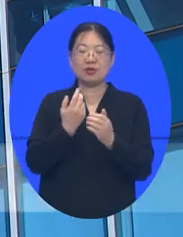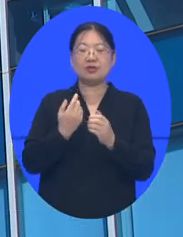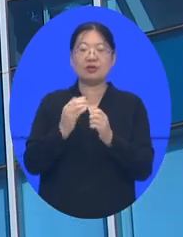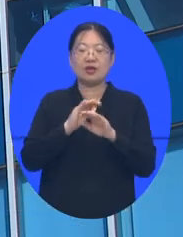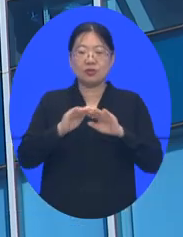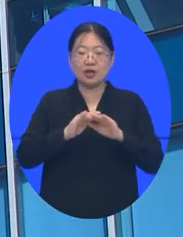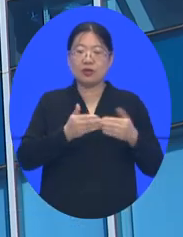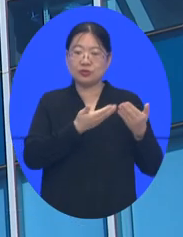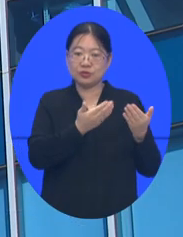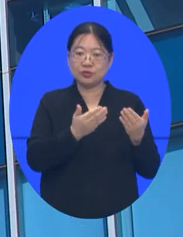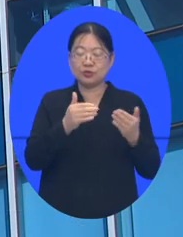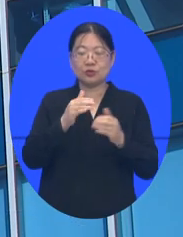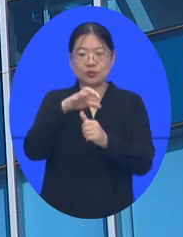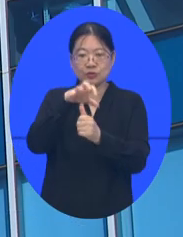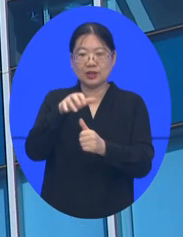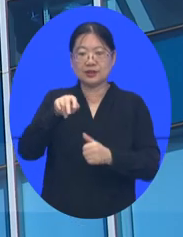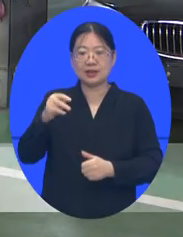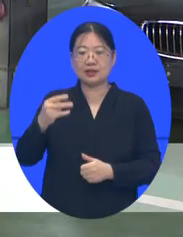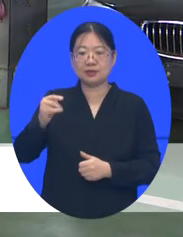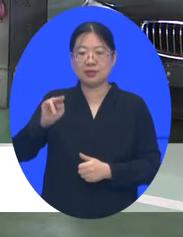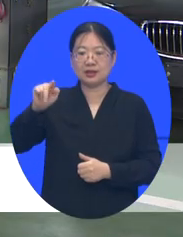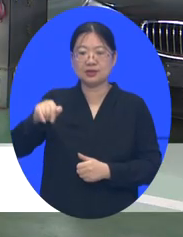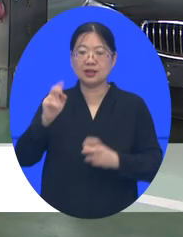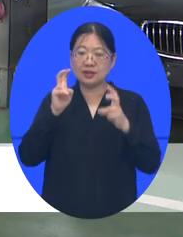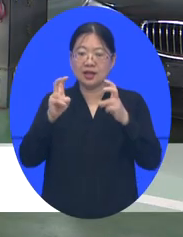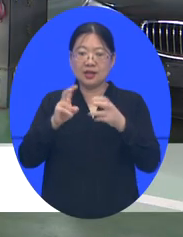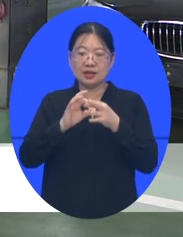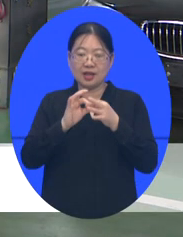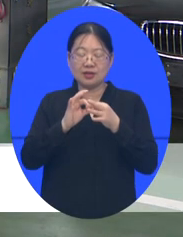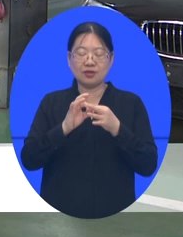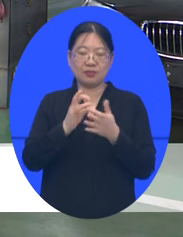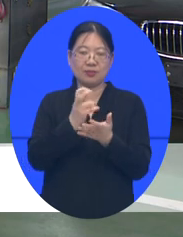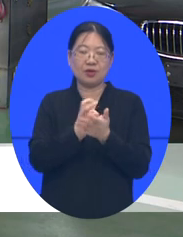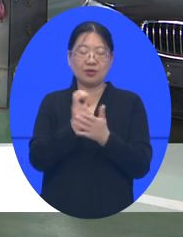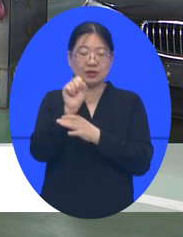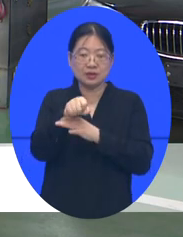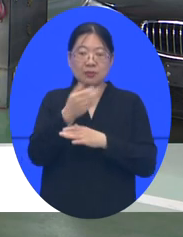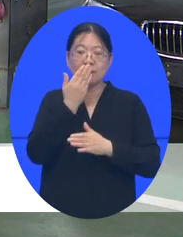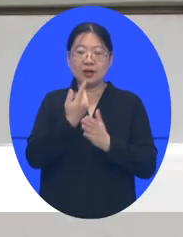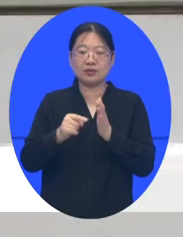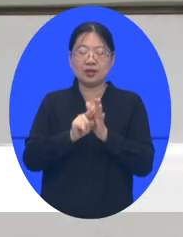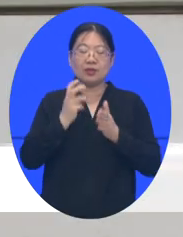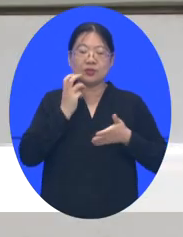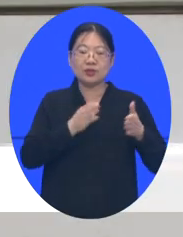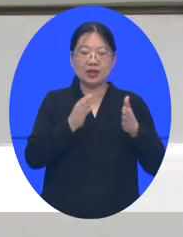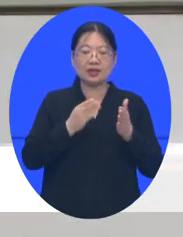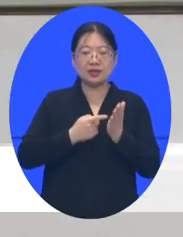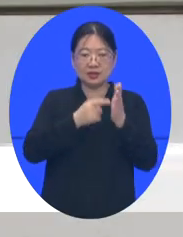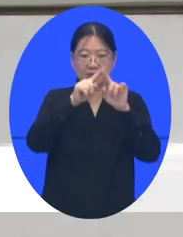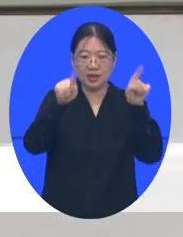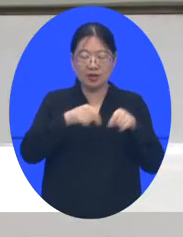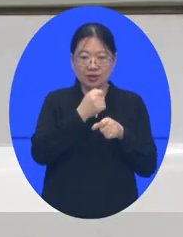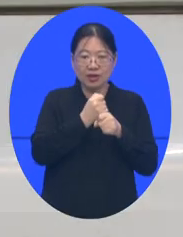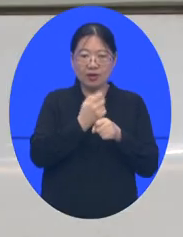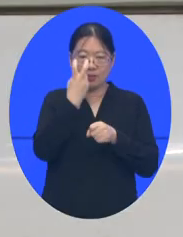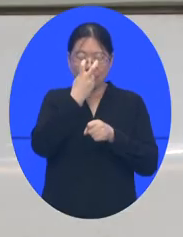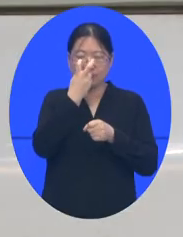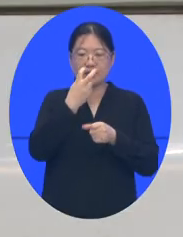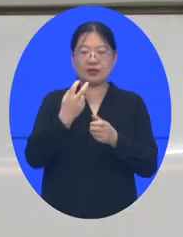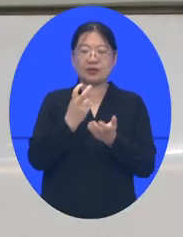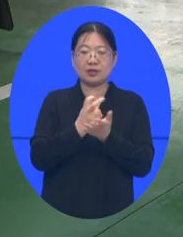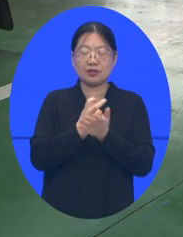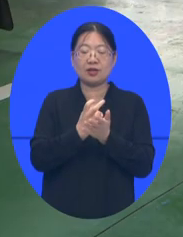면제하거나 유예해주는 규제 샌드박스. 기업이 관련 부처의 특례 승인을 받을 수 있도록 경기도는 신청서 작성부터 법령